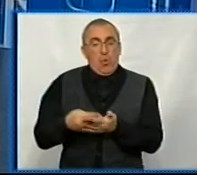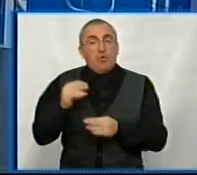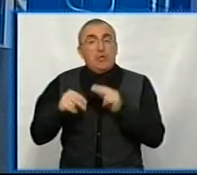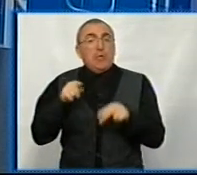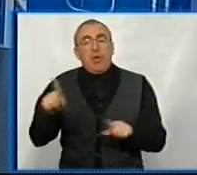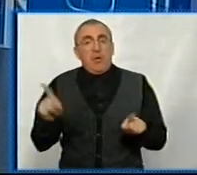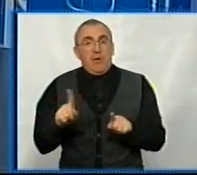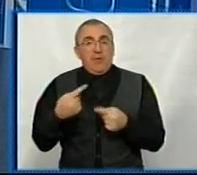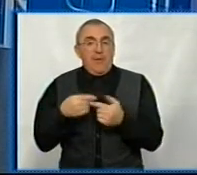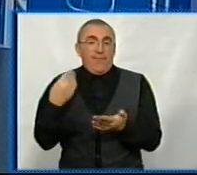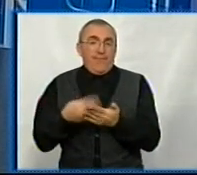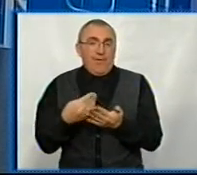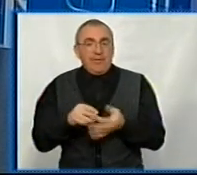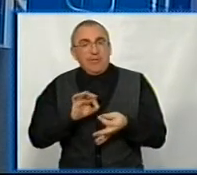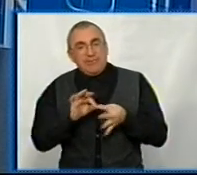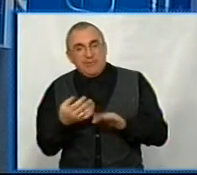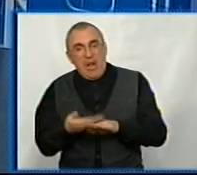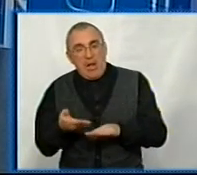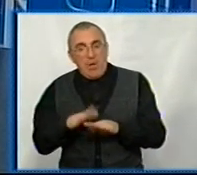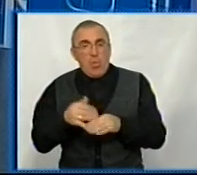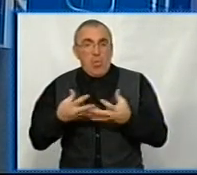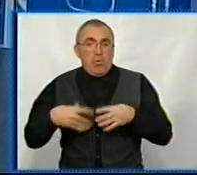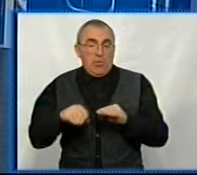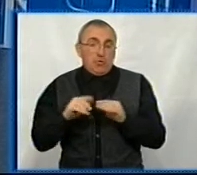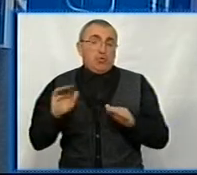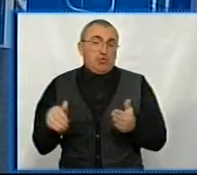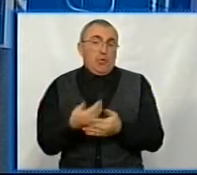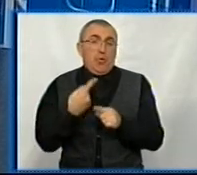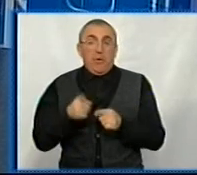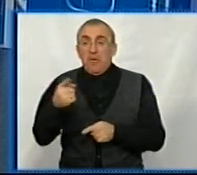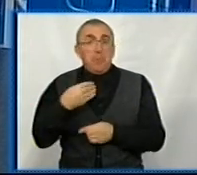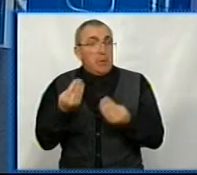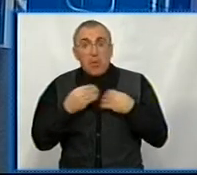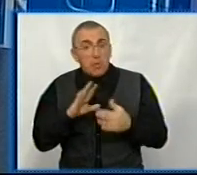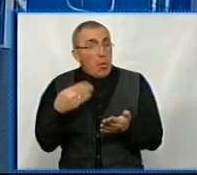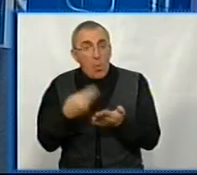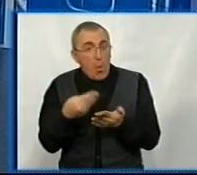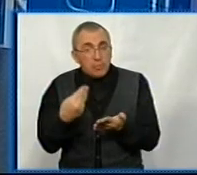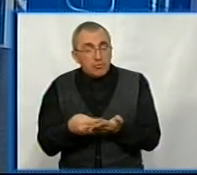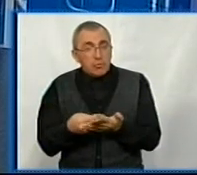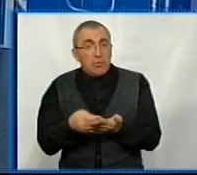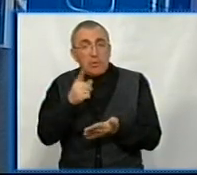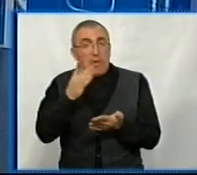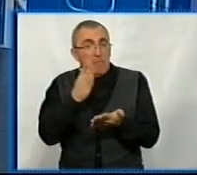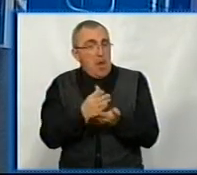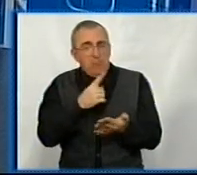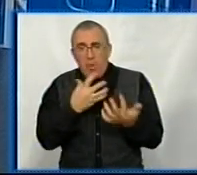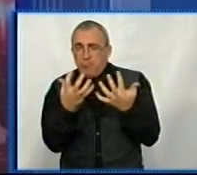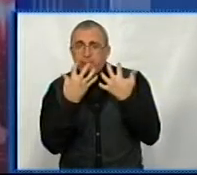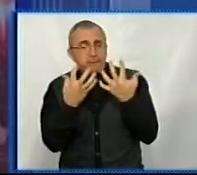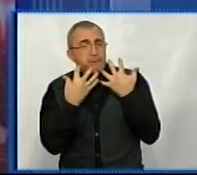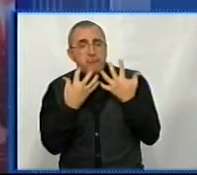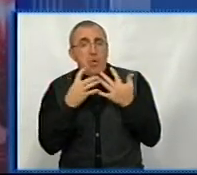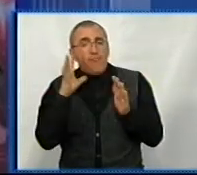що певні фінансові складнощі у родині, знову ж таки, ти мені не дала кошти, ти маєш про мене піклуватися, в